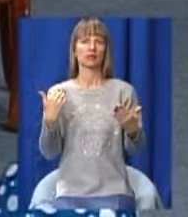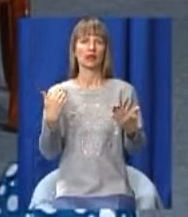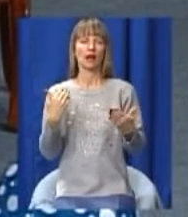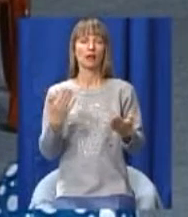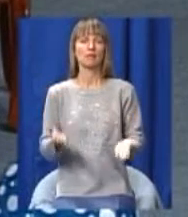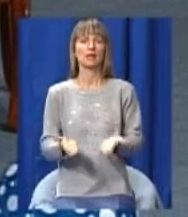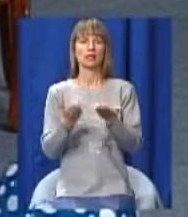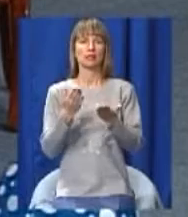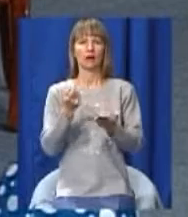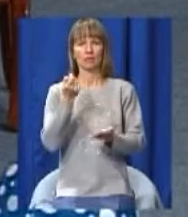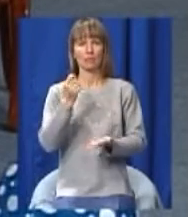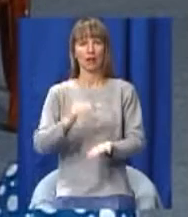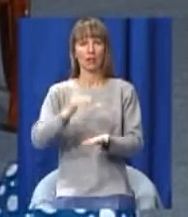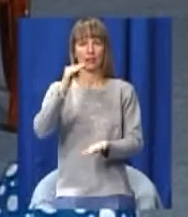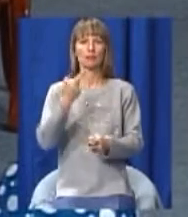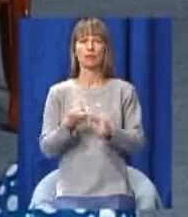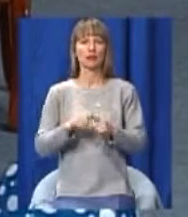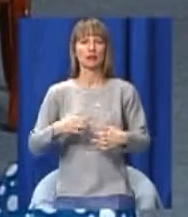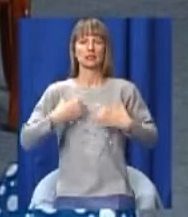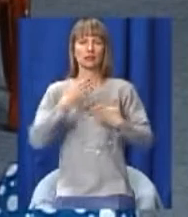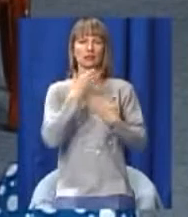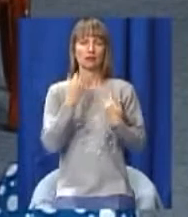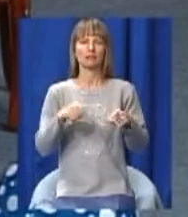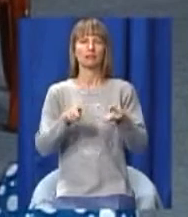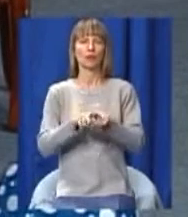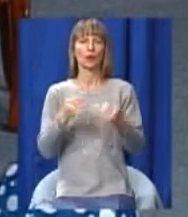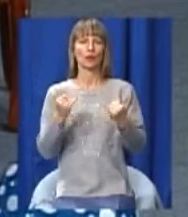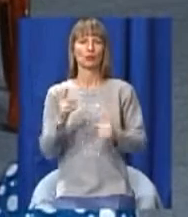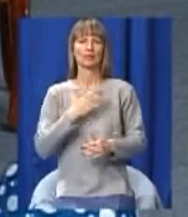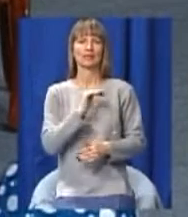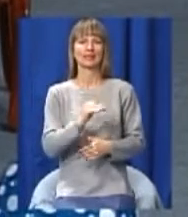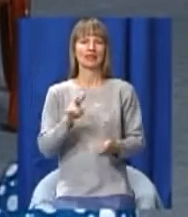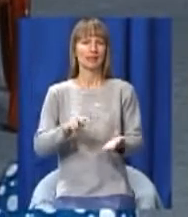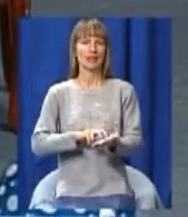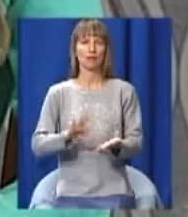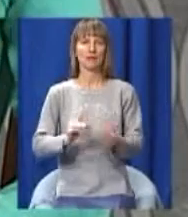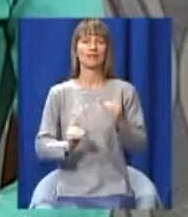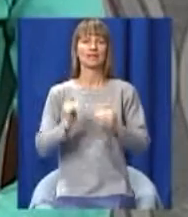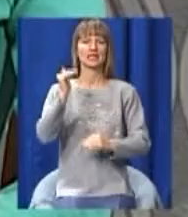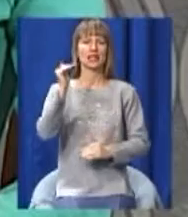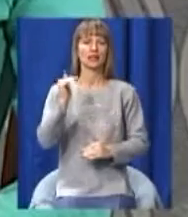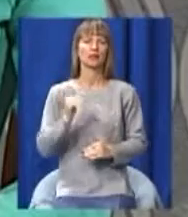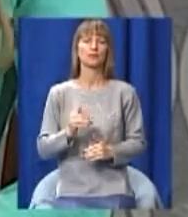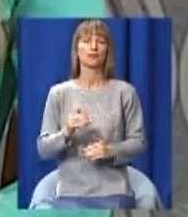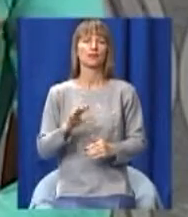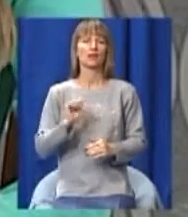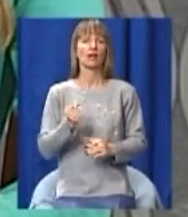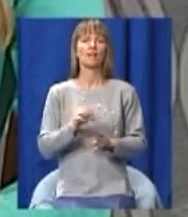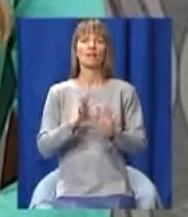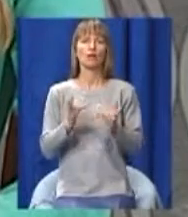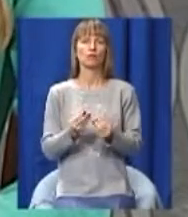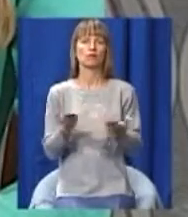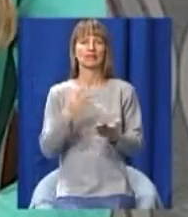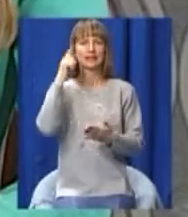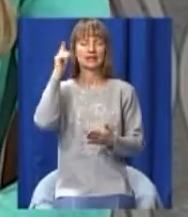дуже високо, тому не страшно. Ну, такі от чудесі, що наші діти не бояться навіть висоти. А взагалі, які ще ти знаєш такі